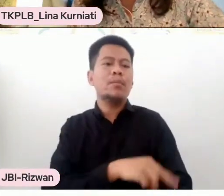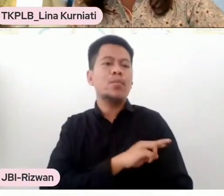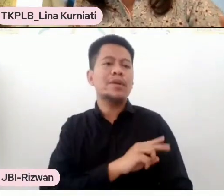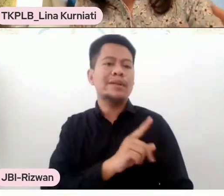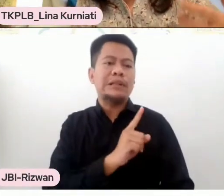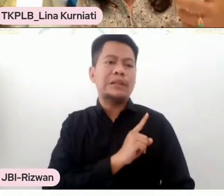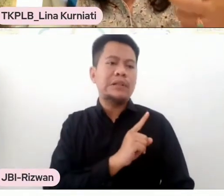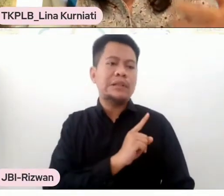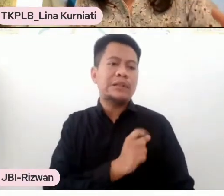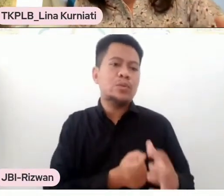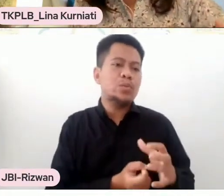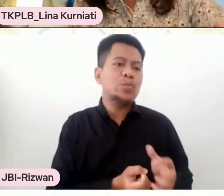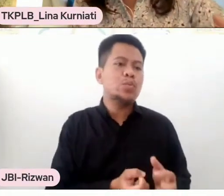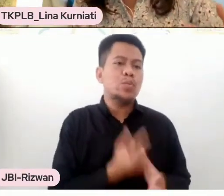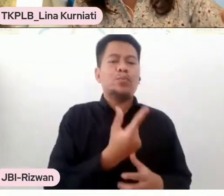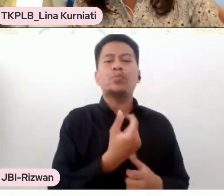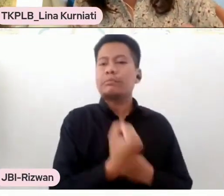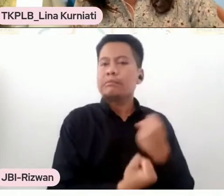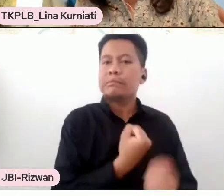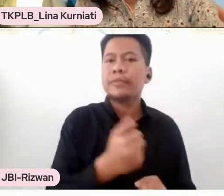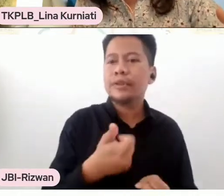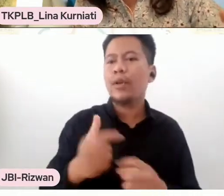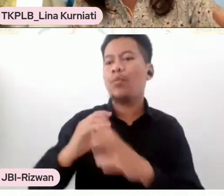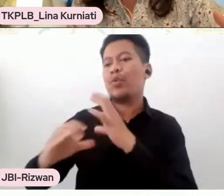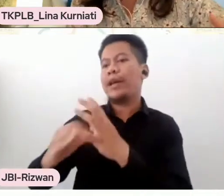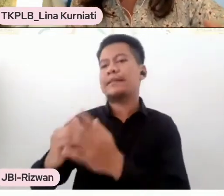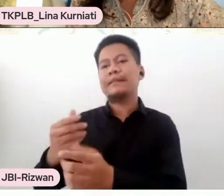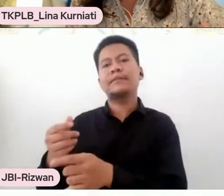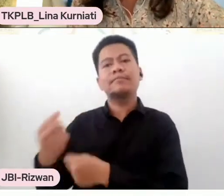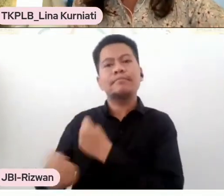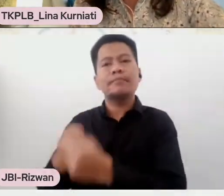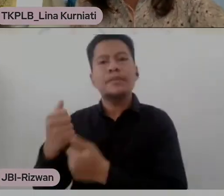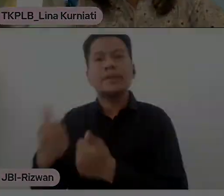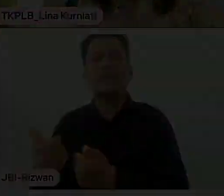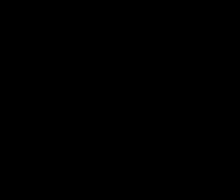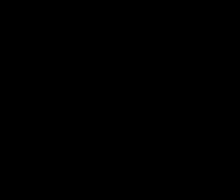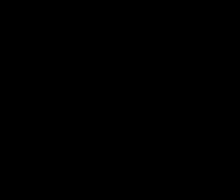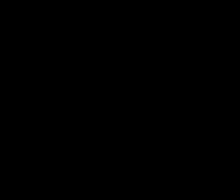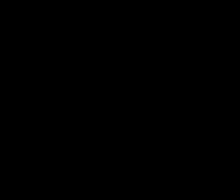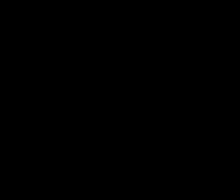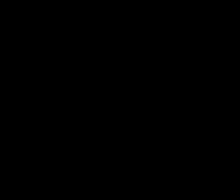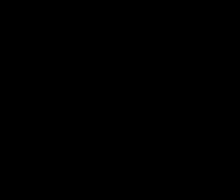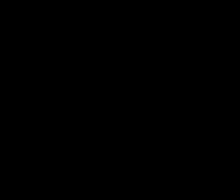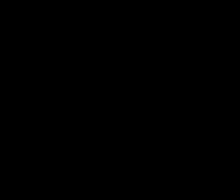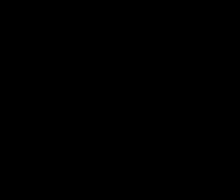keterampilan berkomunikasi, kemudian bagaimana mereka memanfaatkan waktu luang ya itu.